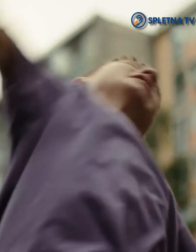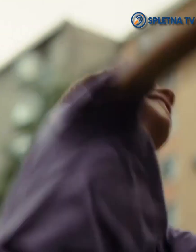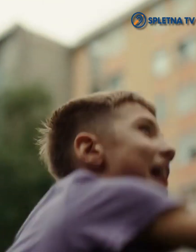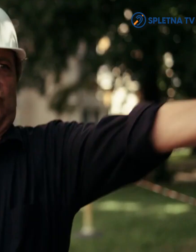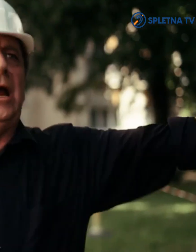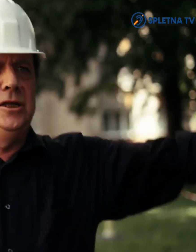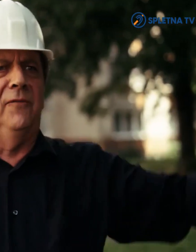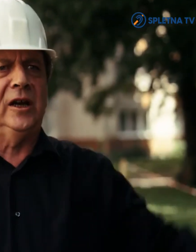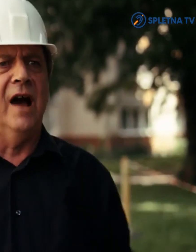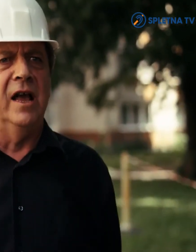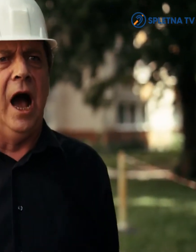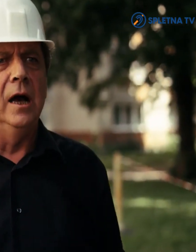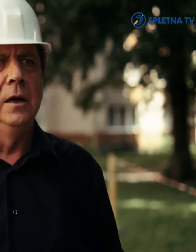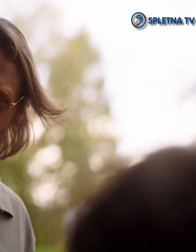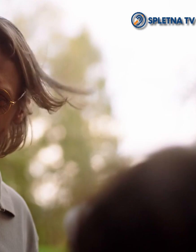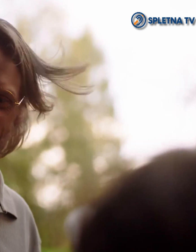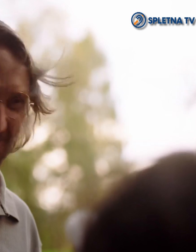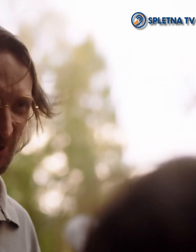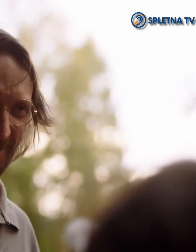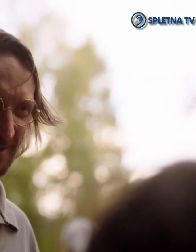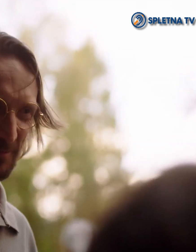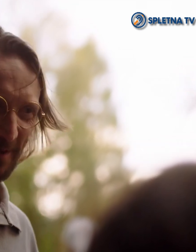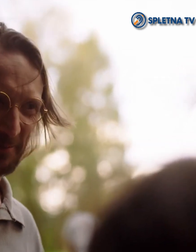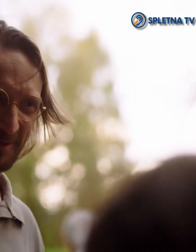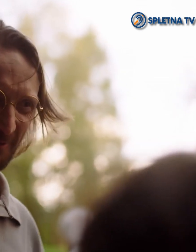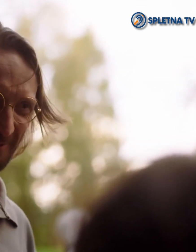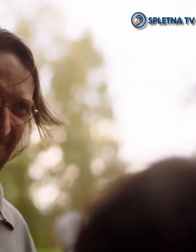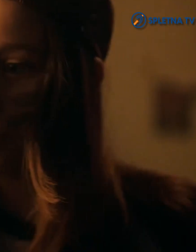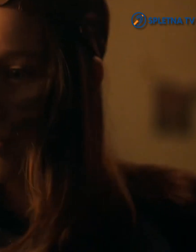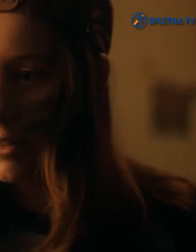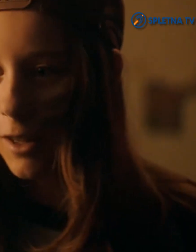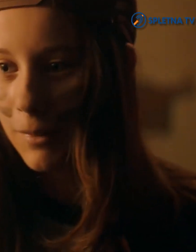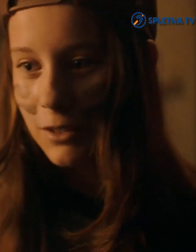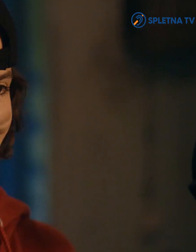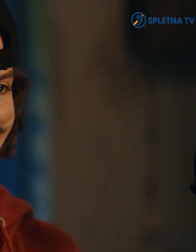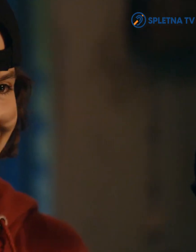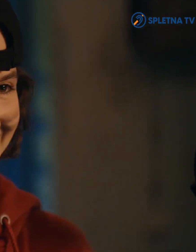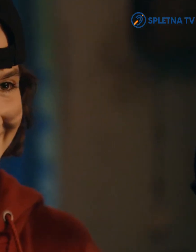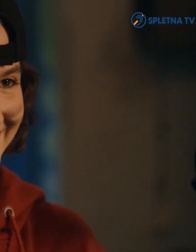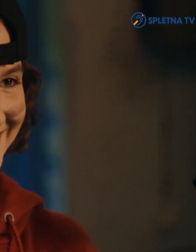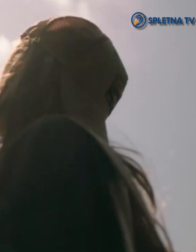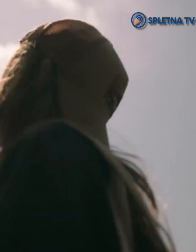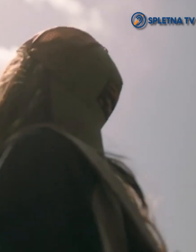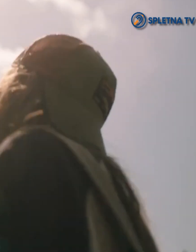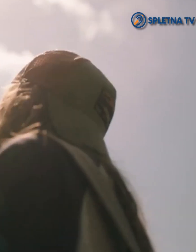Najto reče, da tukaj ni zafrkavanja. Vsak boje smiselno, če je srce na pravem mestu. Leo, Almazonka.